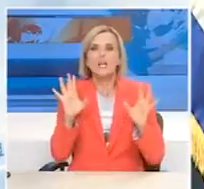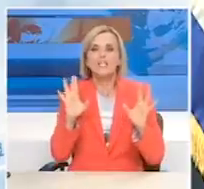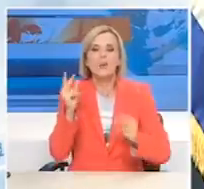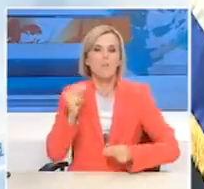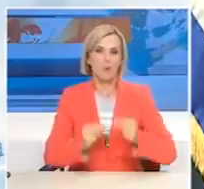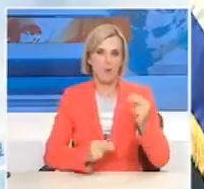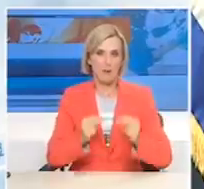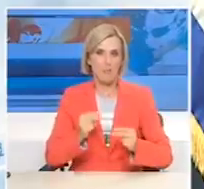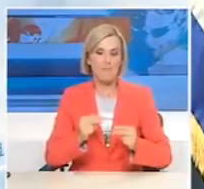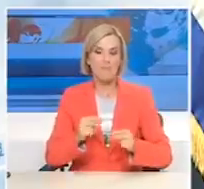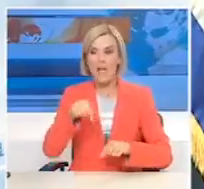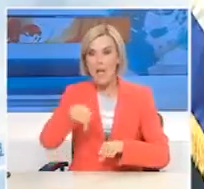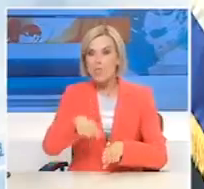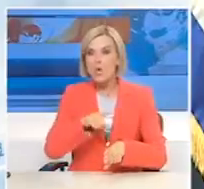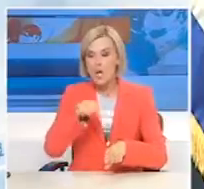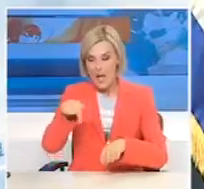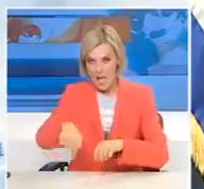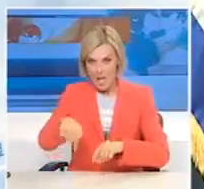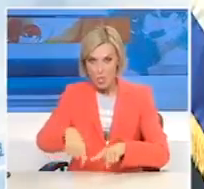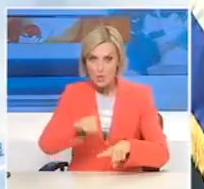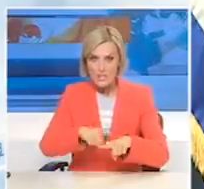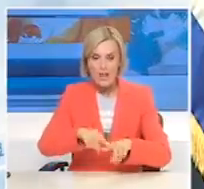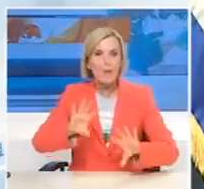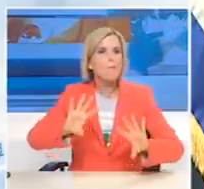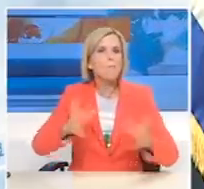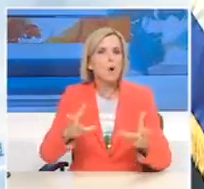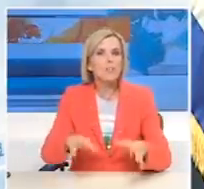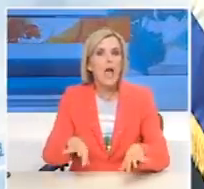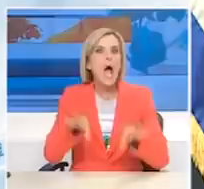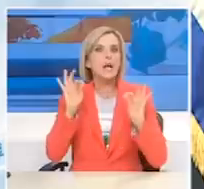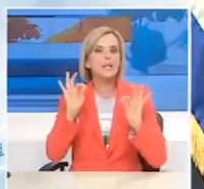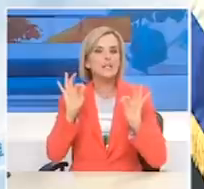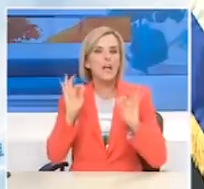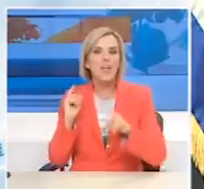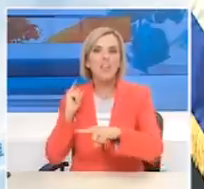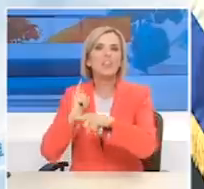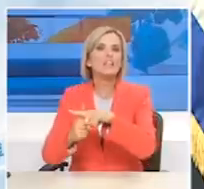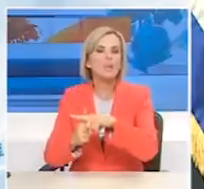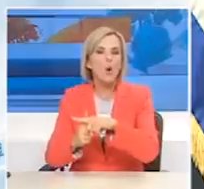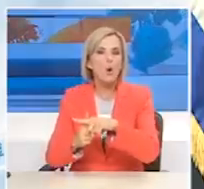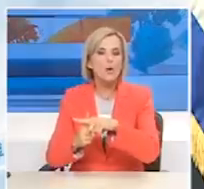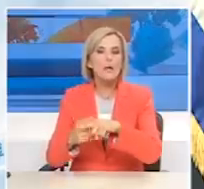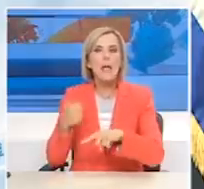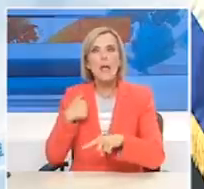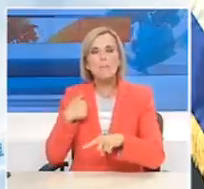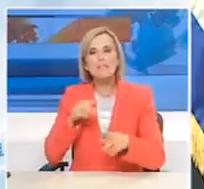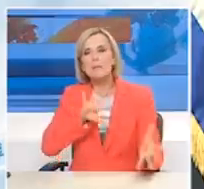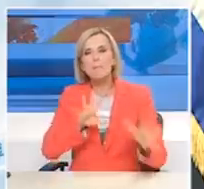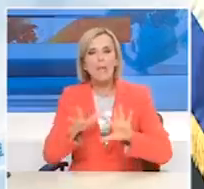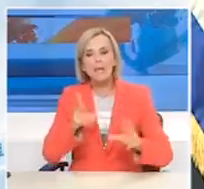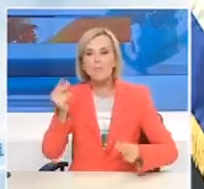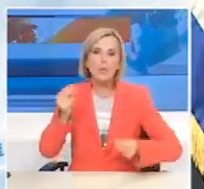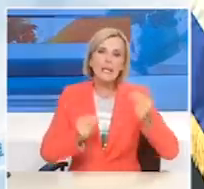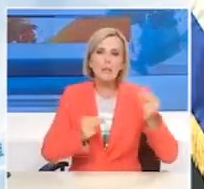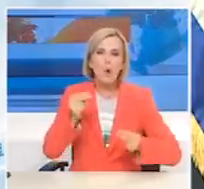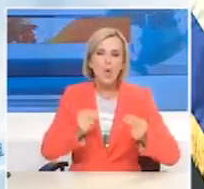πότε ακριβώς ξεκίνησε στη χώρα μας, δεν το ξέρουμε. Σίγουρα με βάση το πρώτο κρούσμα, το οποίο ήταν τέλος Φεβρουαρίου, μπορεί να πάει κανείς 10 μέρες πίσω και να πει ότι κατά